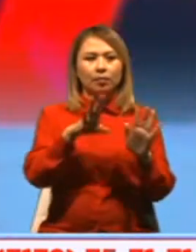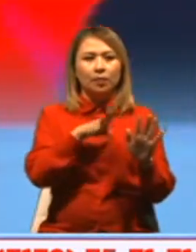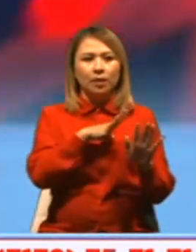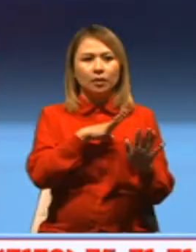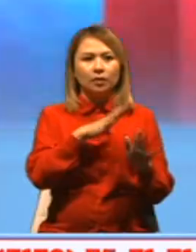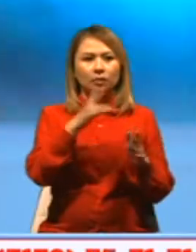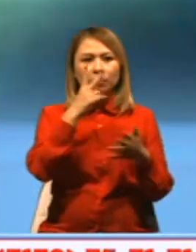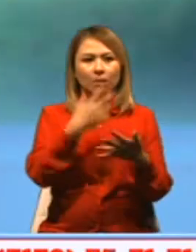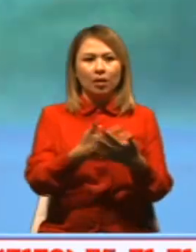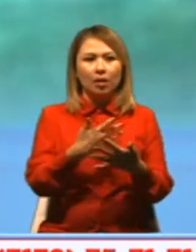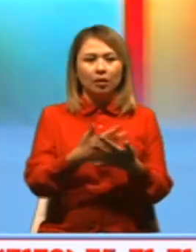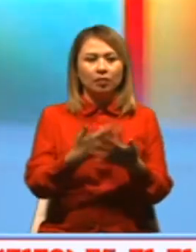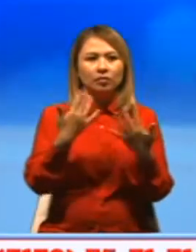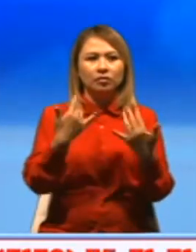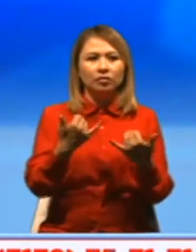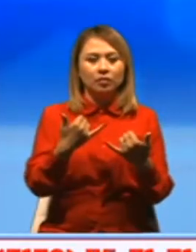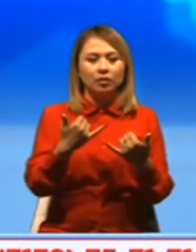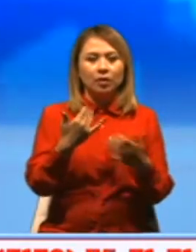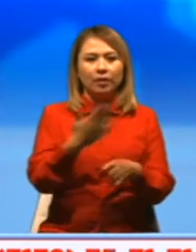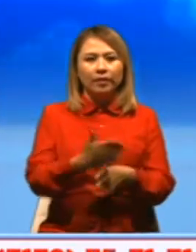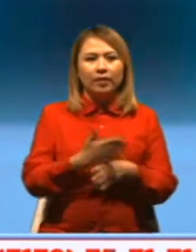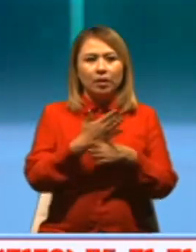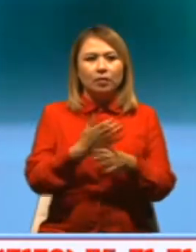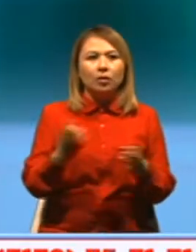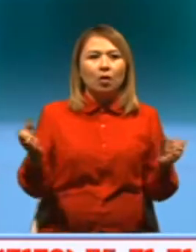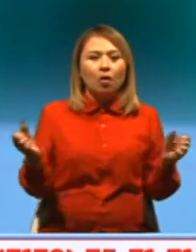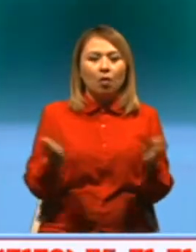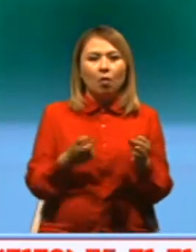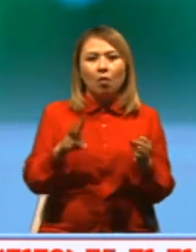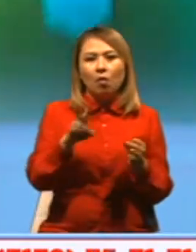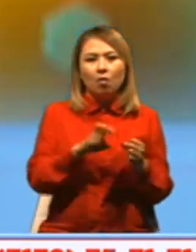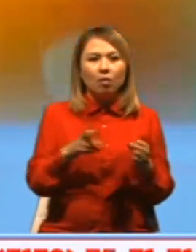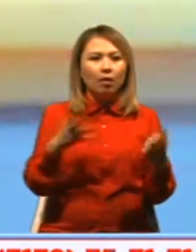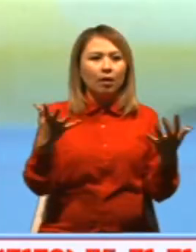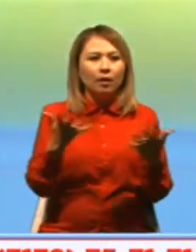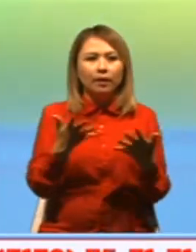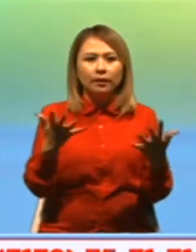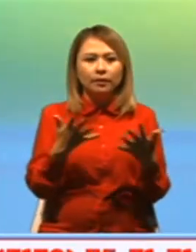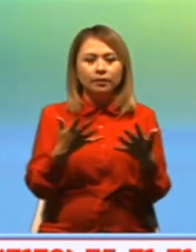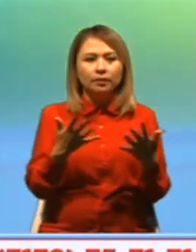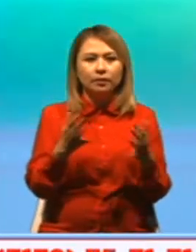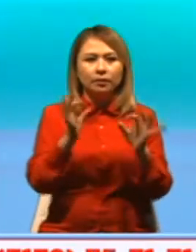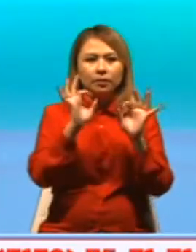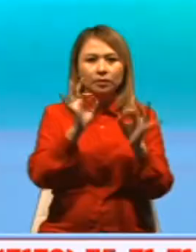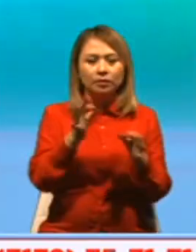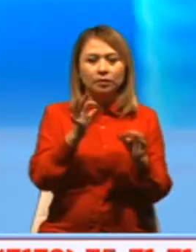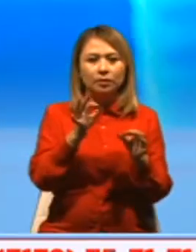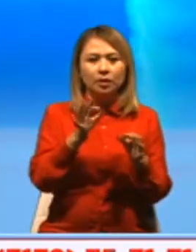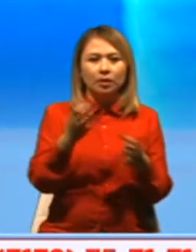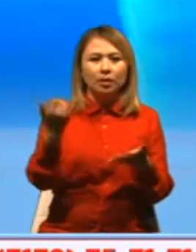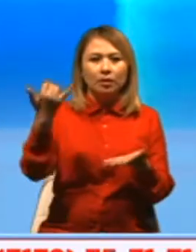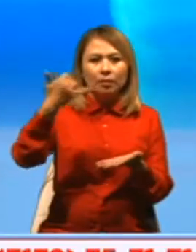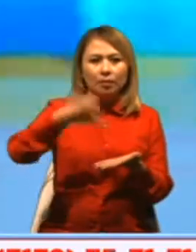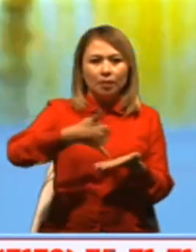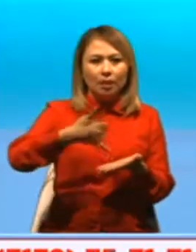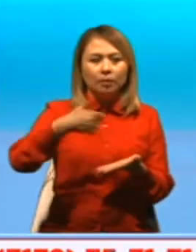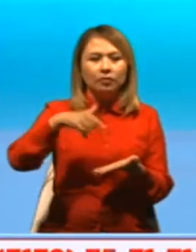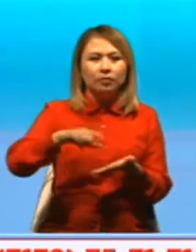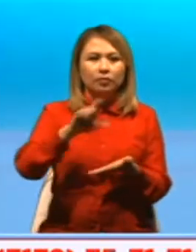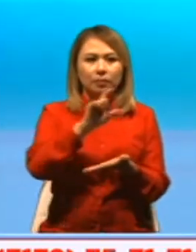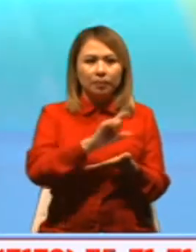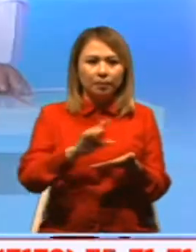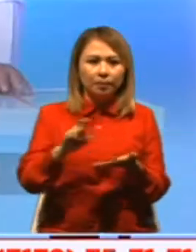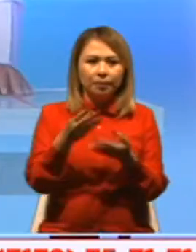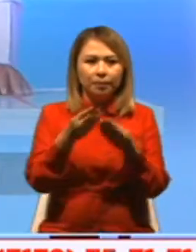материал дайындаған еді. Қатырудың жолы, одан кейін судың қай бөлігін сүзіп ішіп аламыз, мұздатылған судың